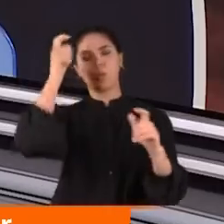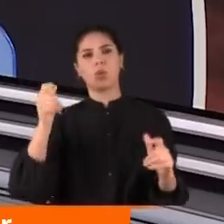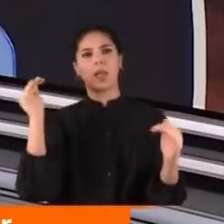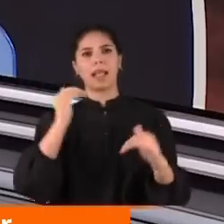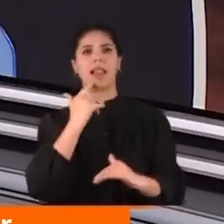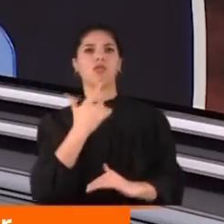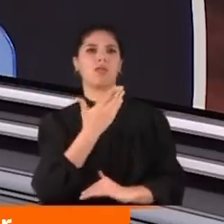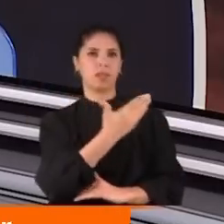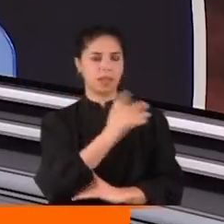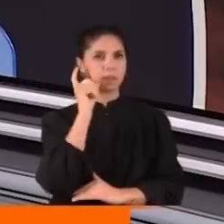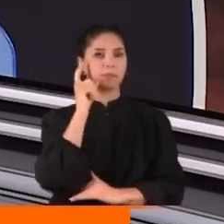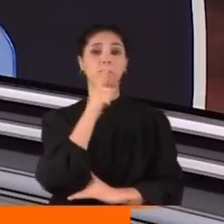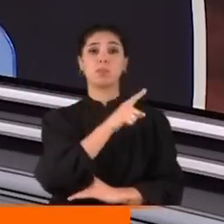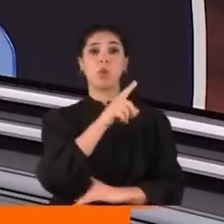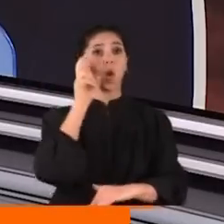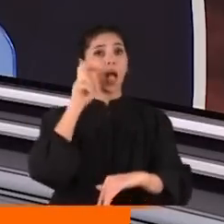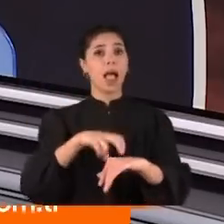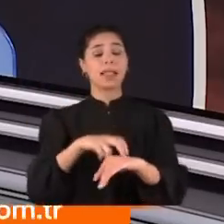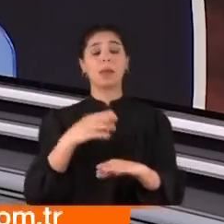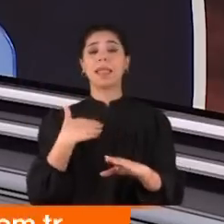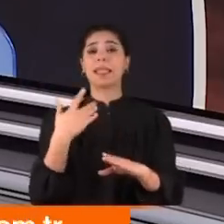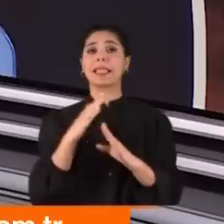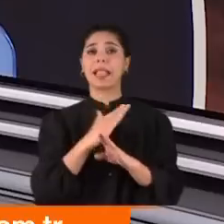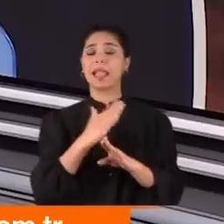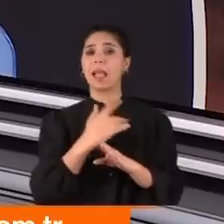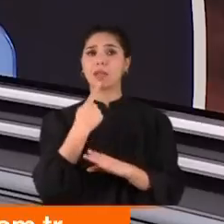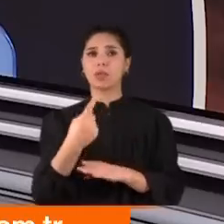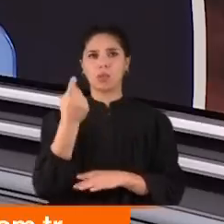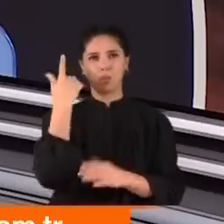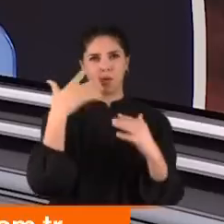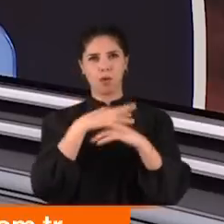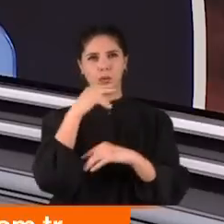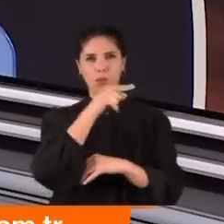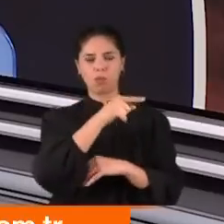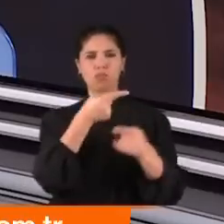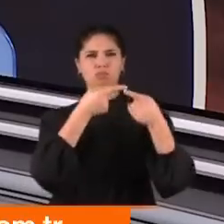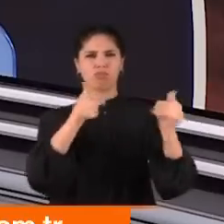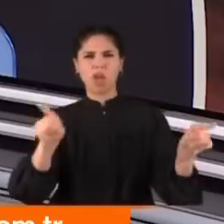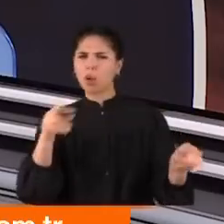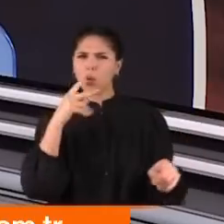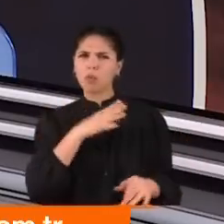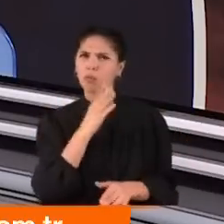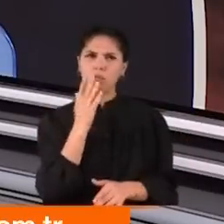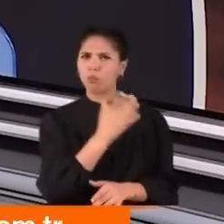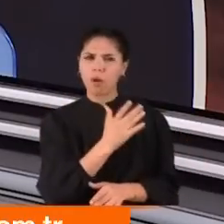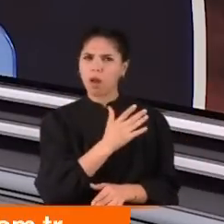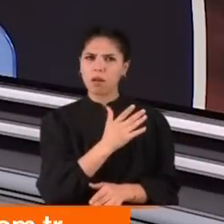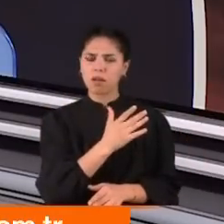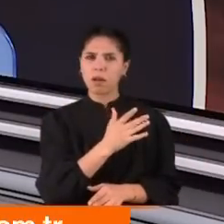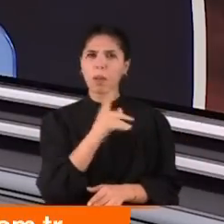söylemişti, iddia etmişti. Bu hatırlatmayı şu nedenle yaptık. Dün akşamki konuşmasında çelişkili ifadelere imza attı Kılıçdaroğlu. Şöyle